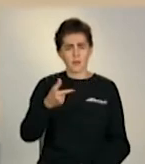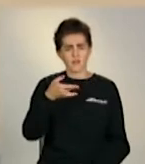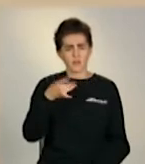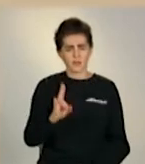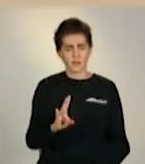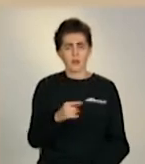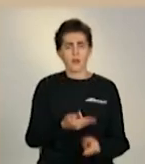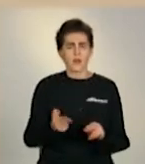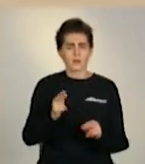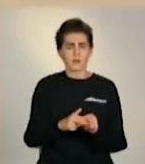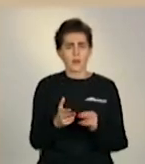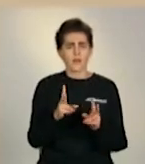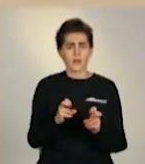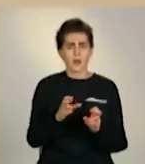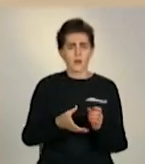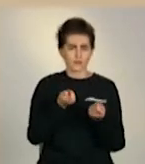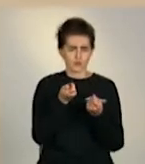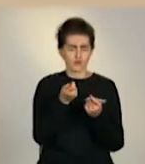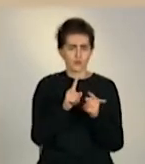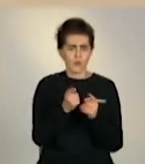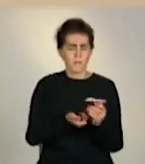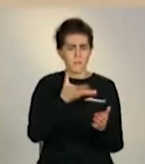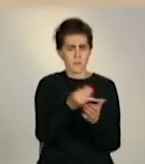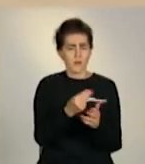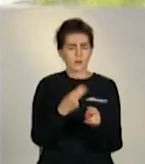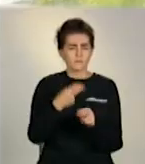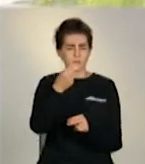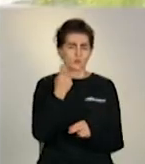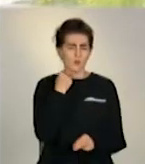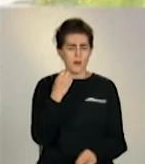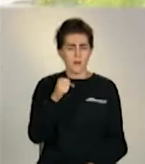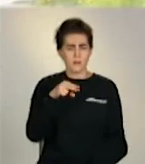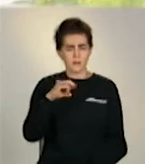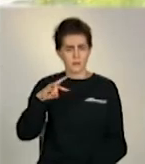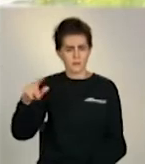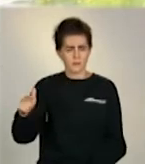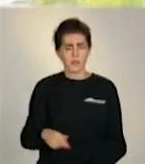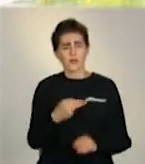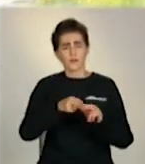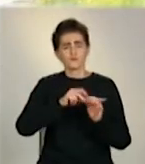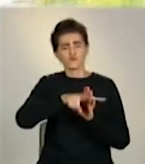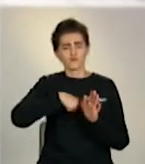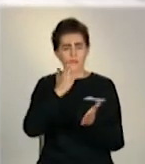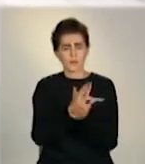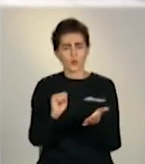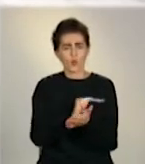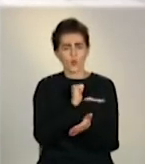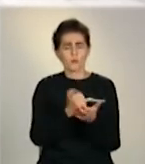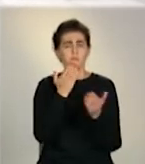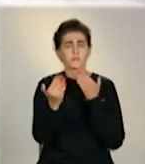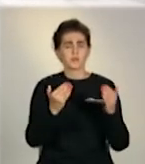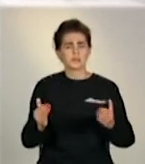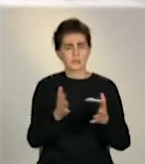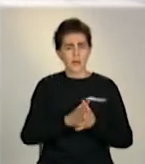гривень на погашення заборгованості за квітень. Нині на шахті виймають документацію та опитують членів родин